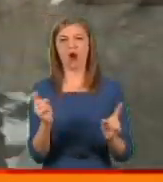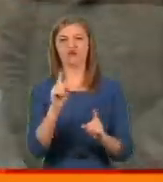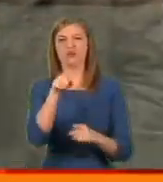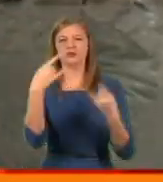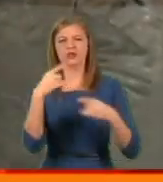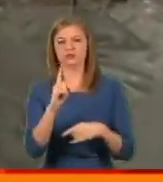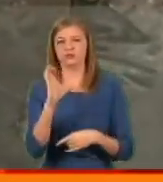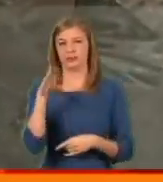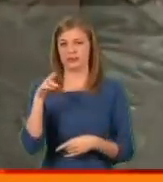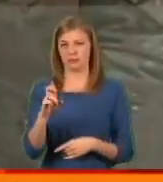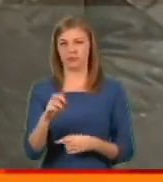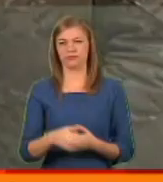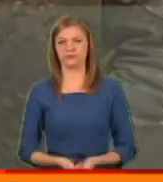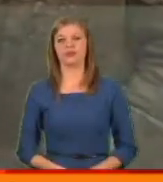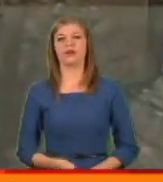канал? СТБ.